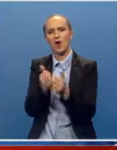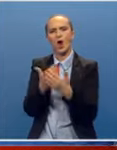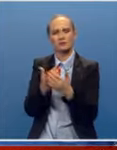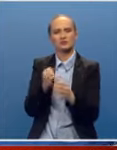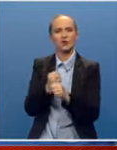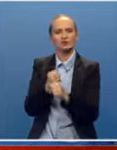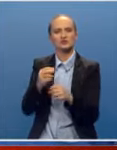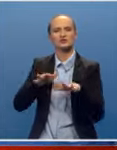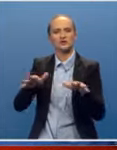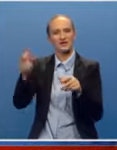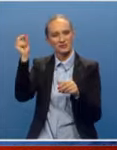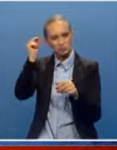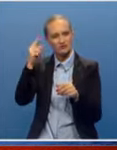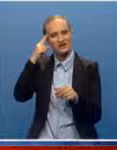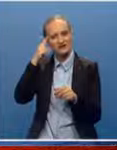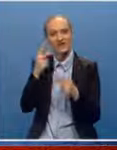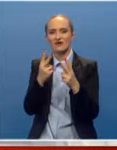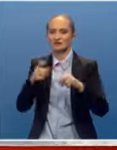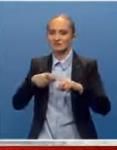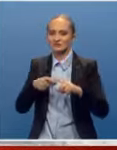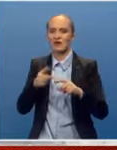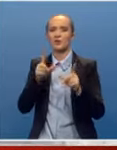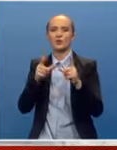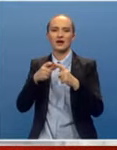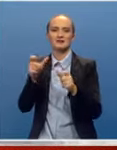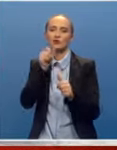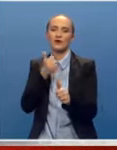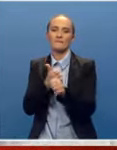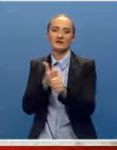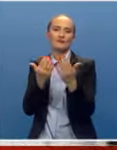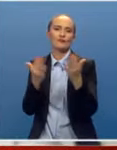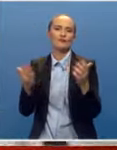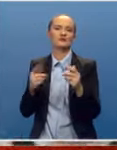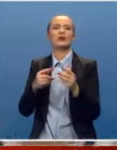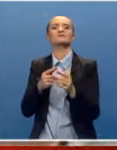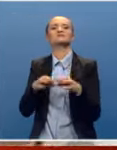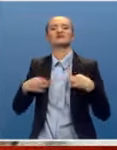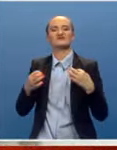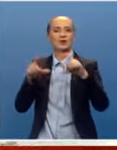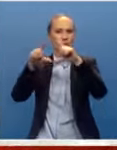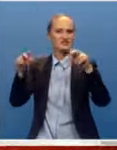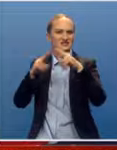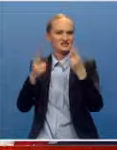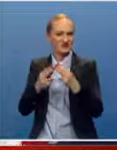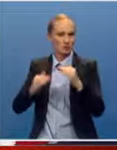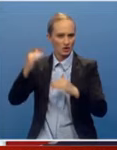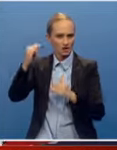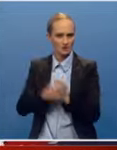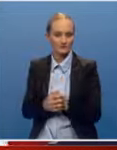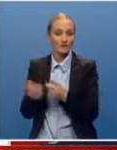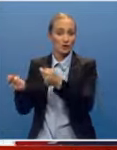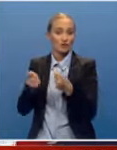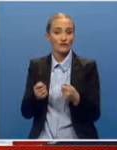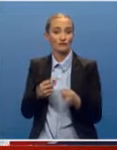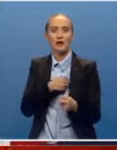širenje znanja i iskustava imperativ je UKC-a koji prati trendove zdravstvenih ustanova svjetskog ranga. Dovodimo ljekare